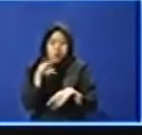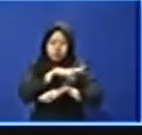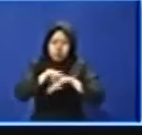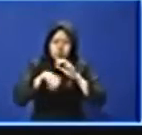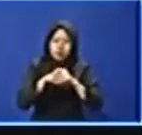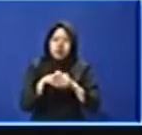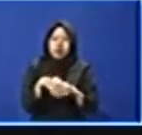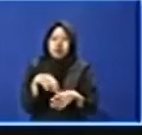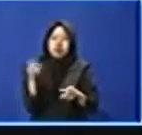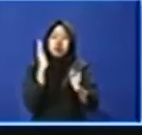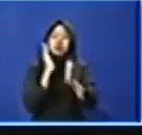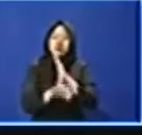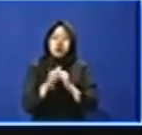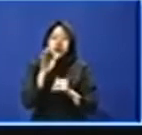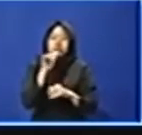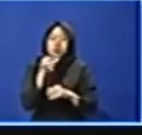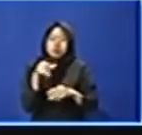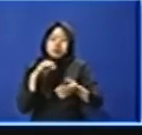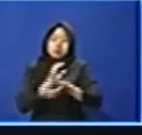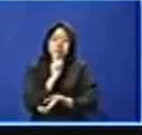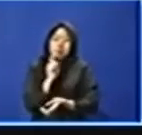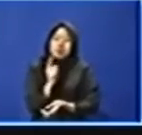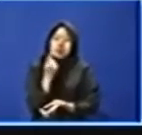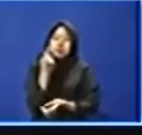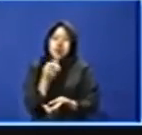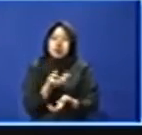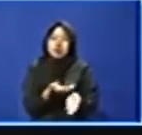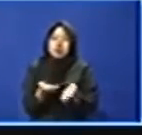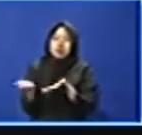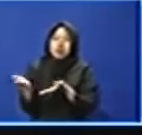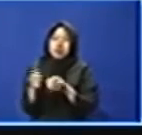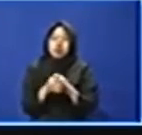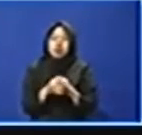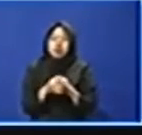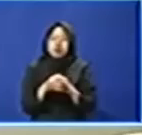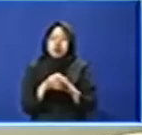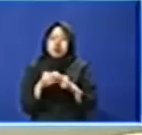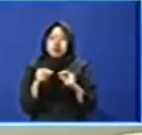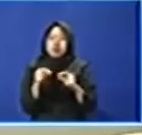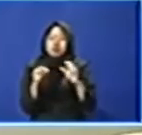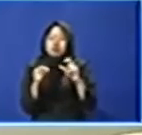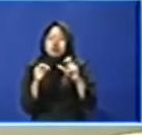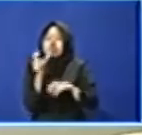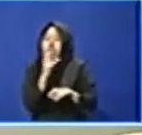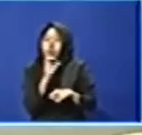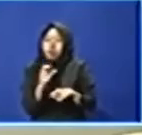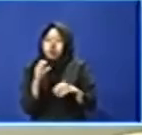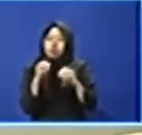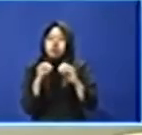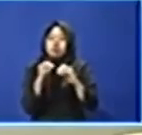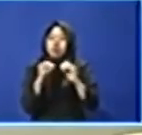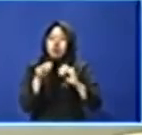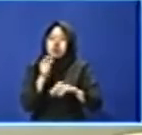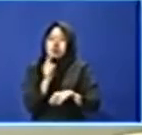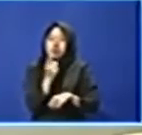berada langsung saja untuk kesempatan pertama Agan kita berikan kepada vaslone harga boruto Dumai